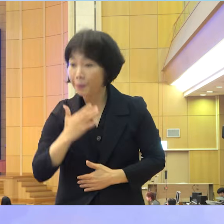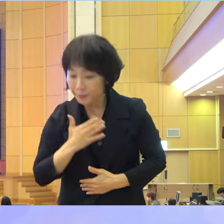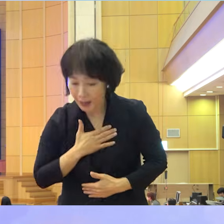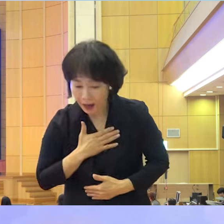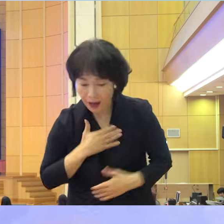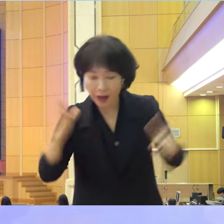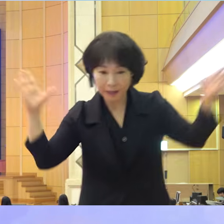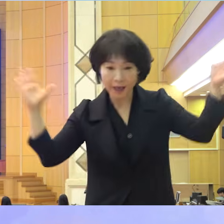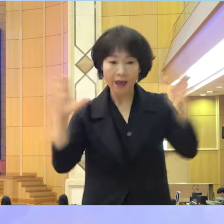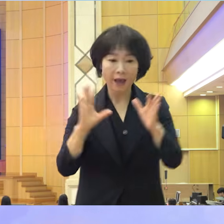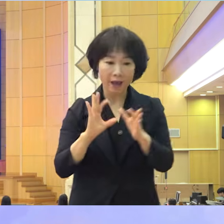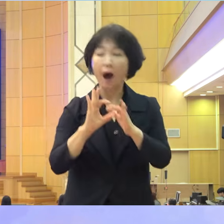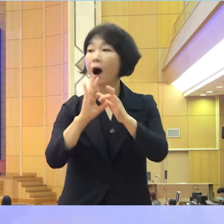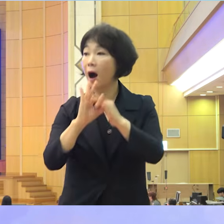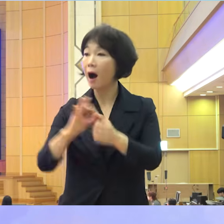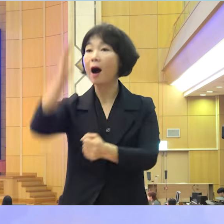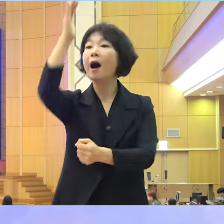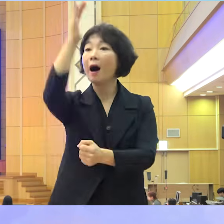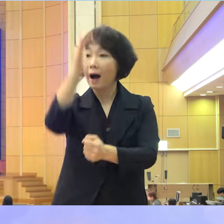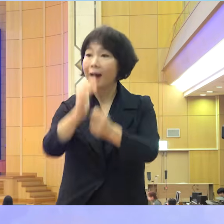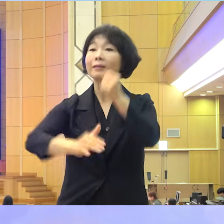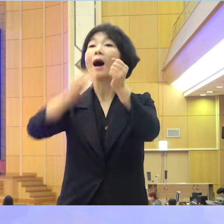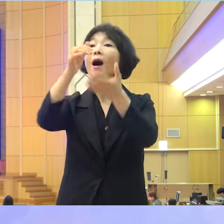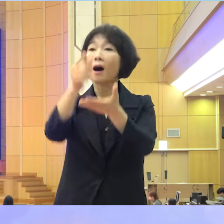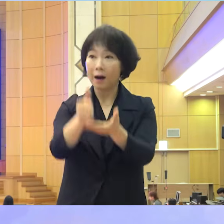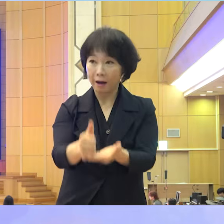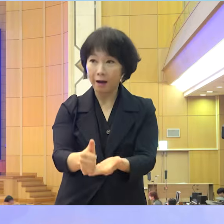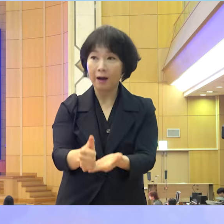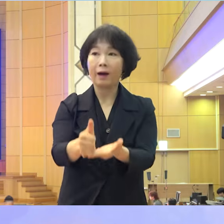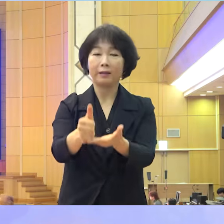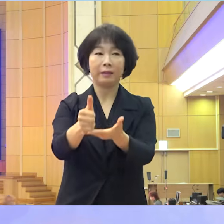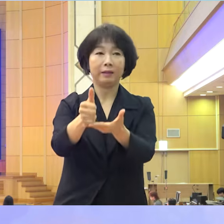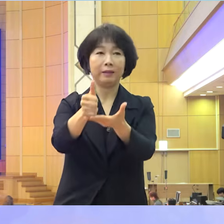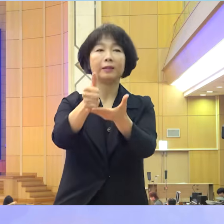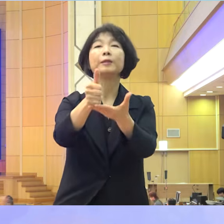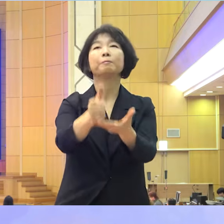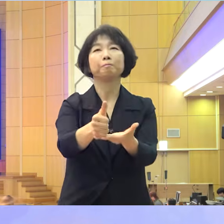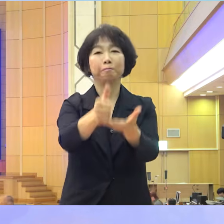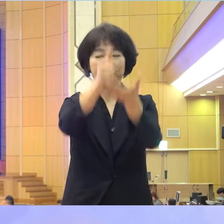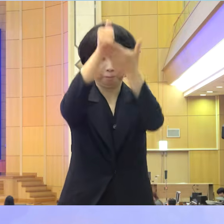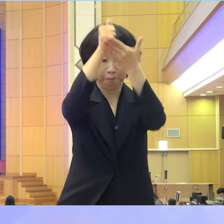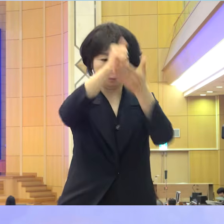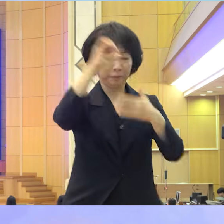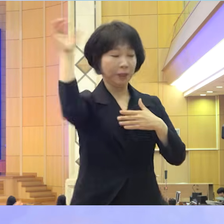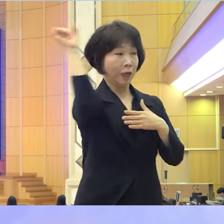좋으신 나의 하나. 좋으신 하나님,